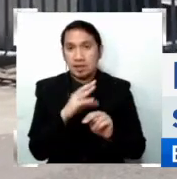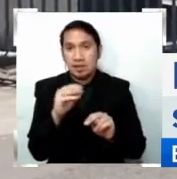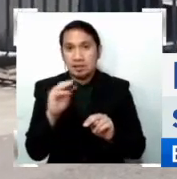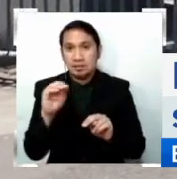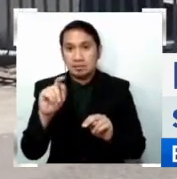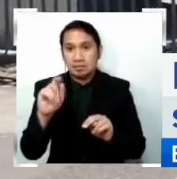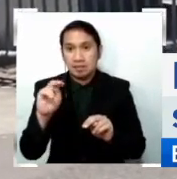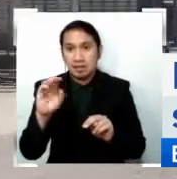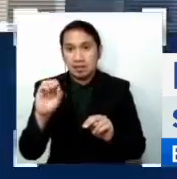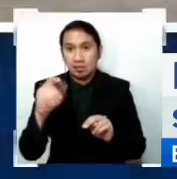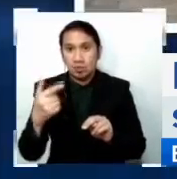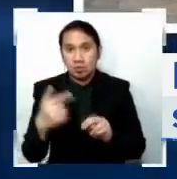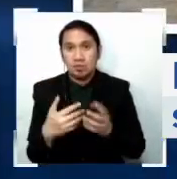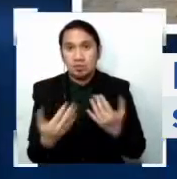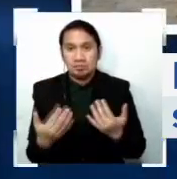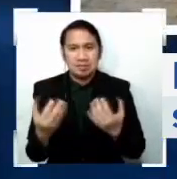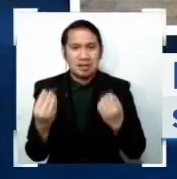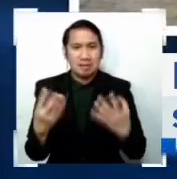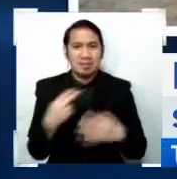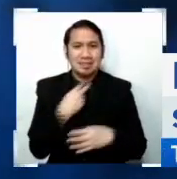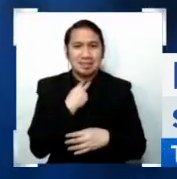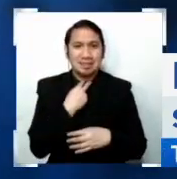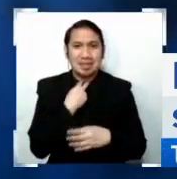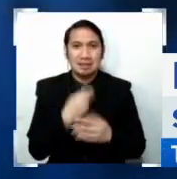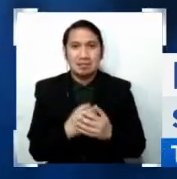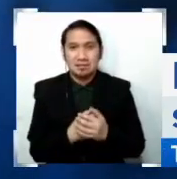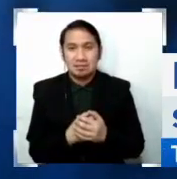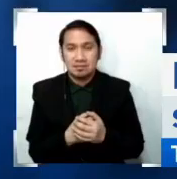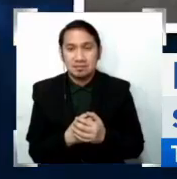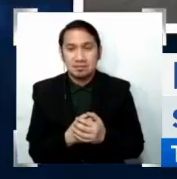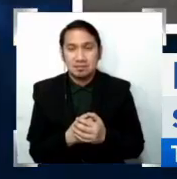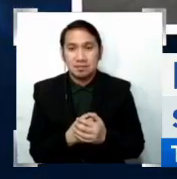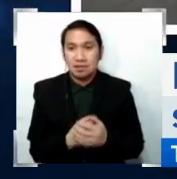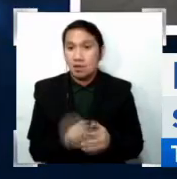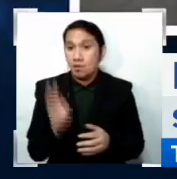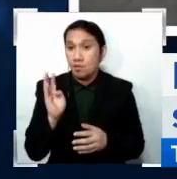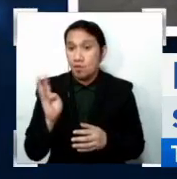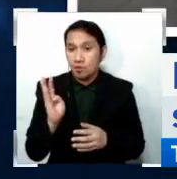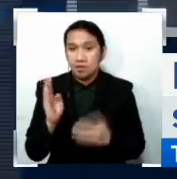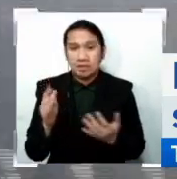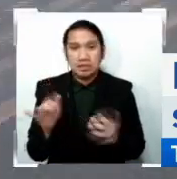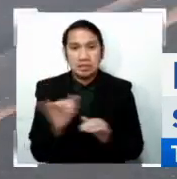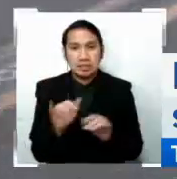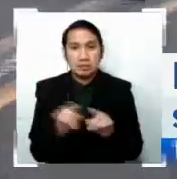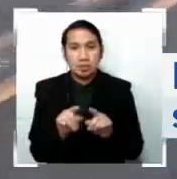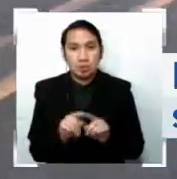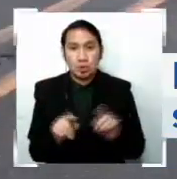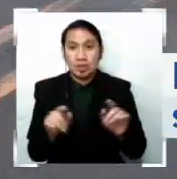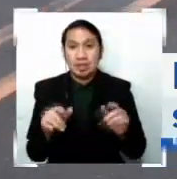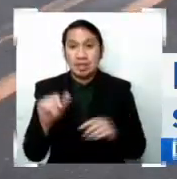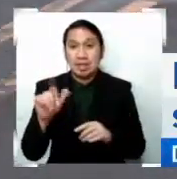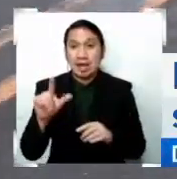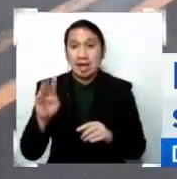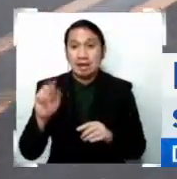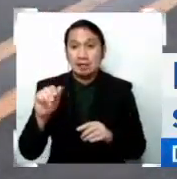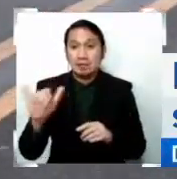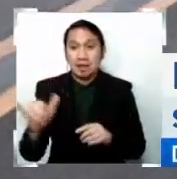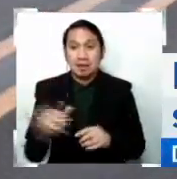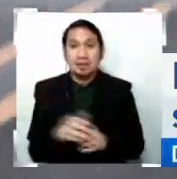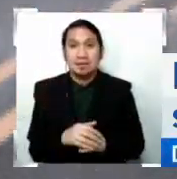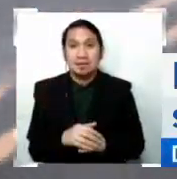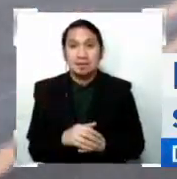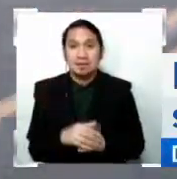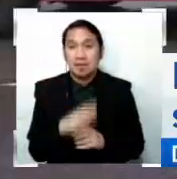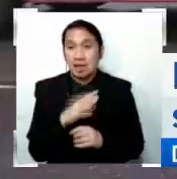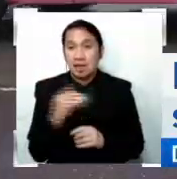100 na ang stranded. 40 naman ang stranded sa Tabaco Port sa Albay. Habang sa Del Gallego, Camarines